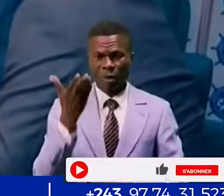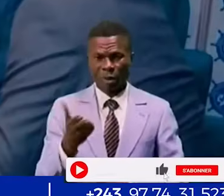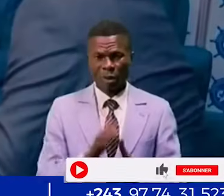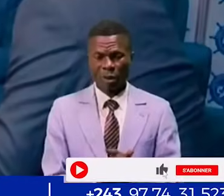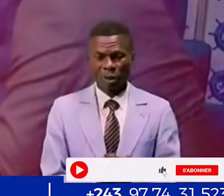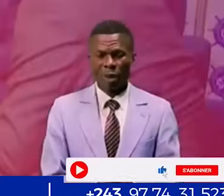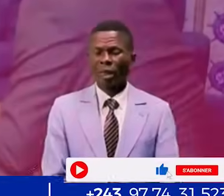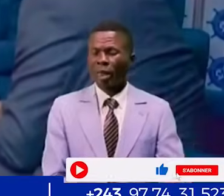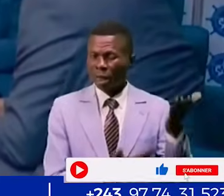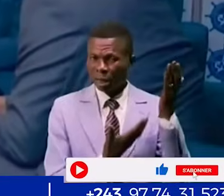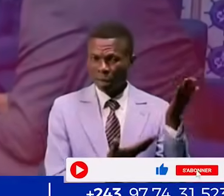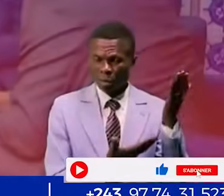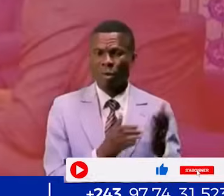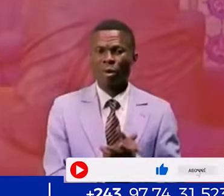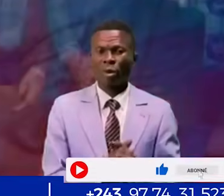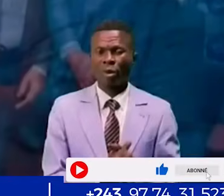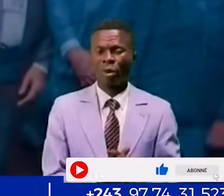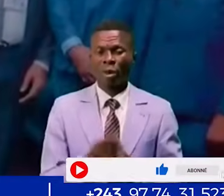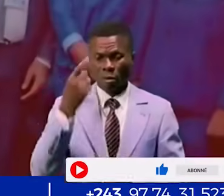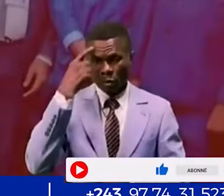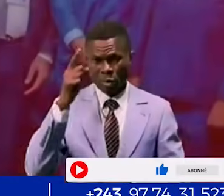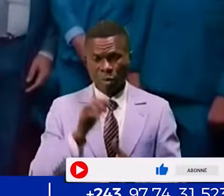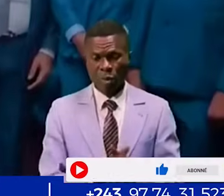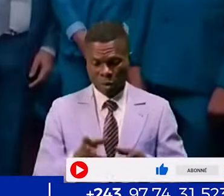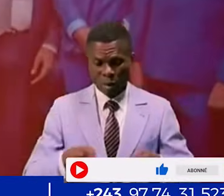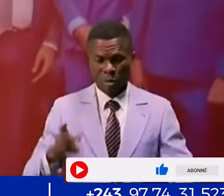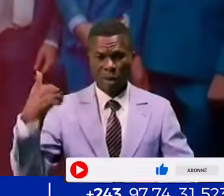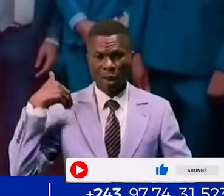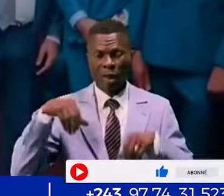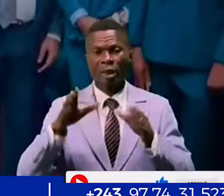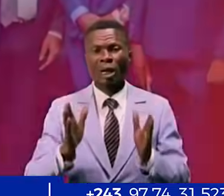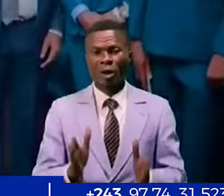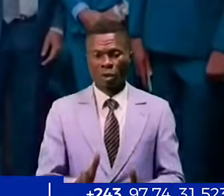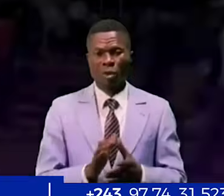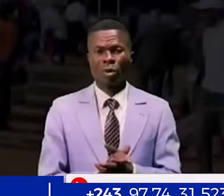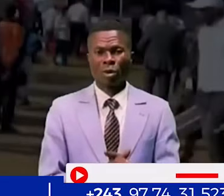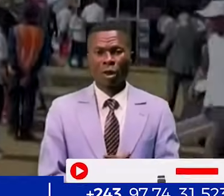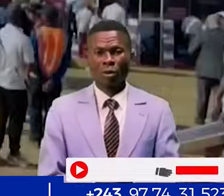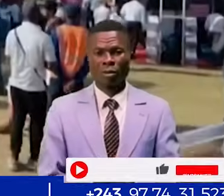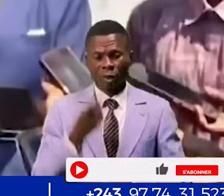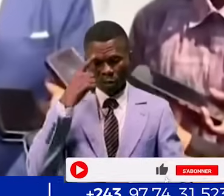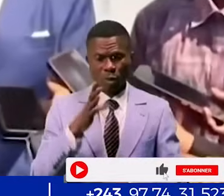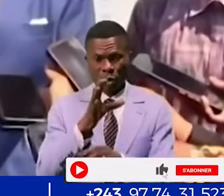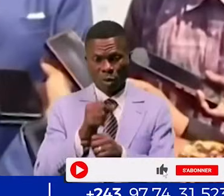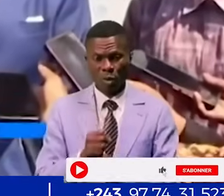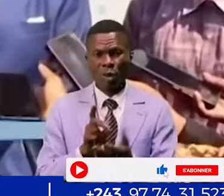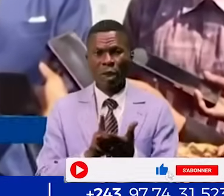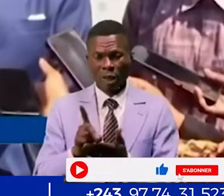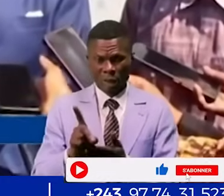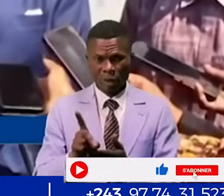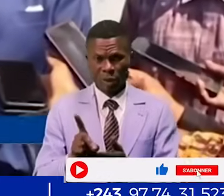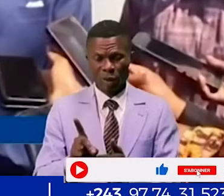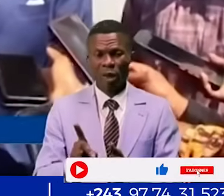la nécessité de pouvoir permettre à l'État congolais de percevoir ses droits qui lui